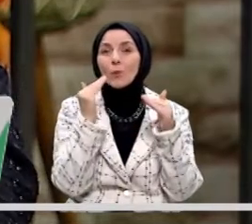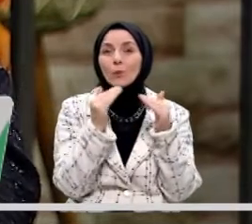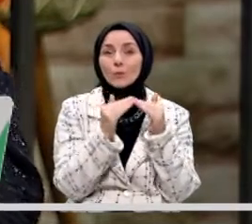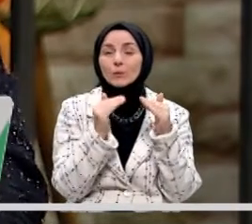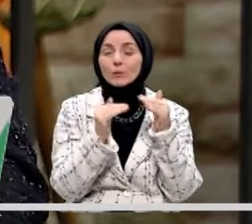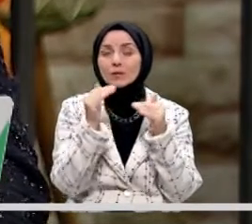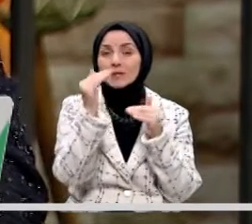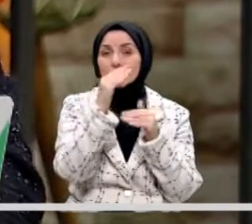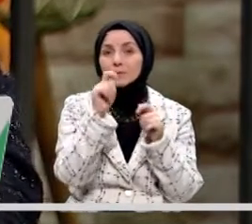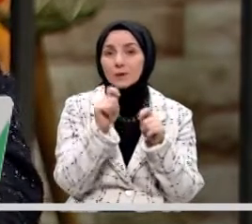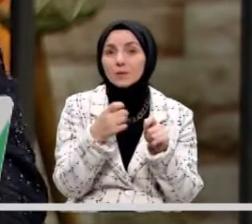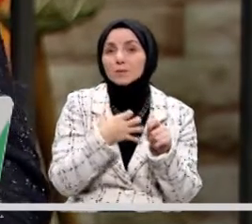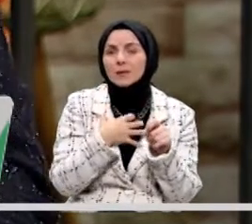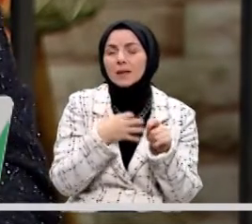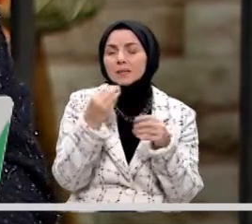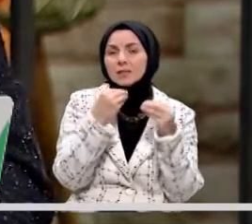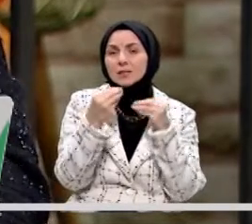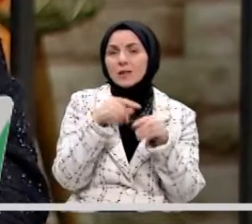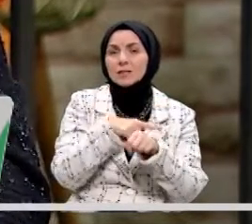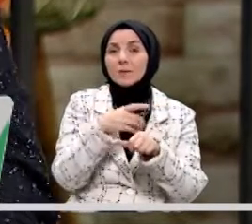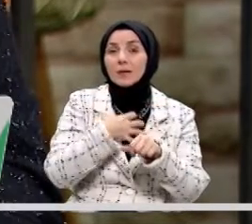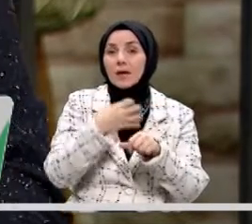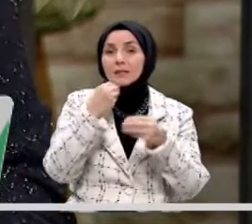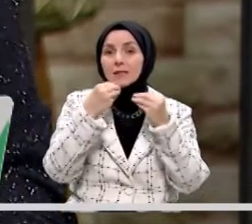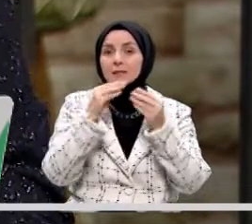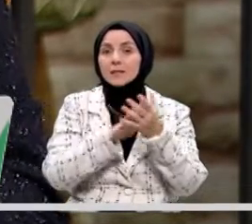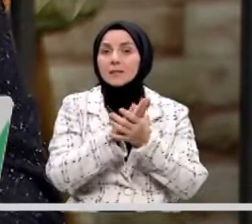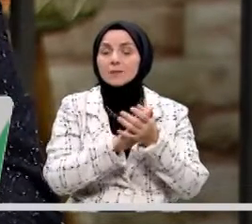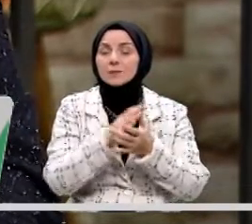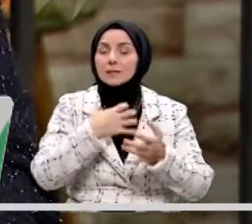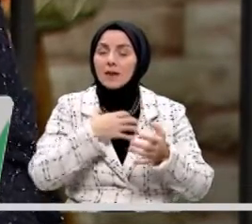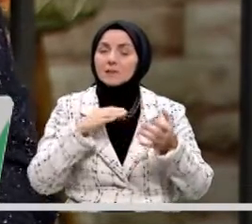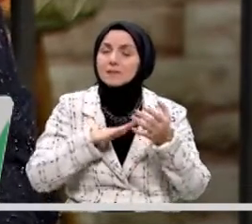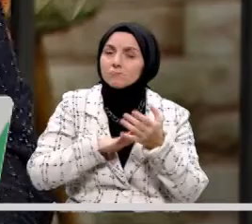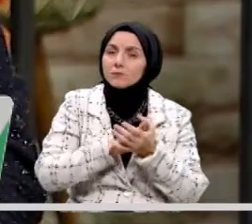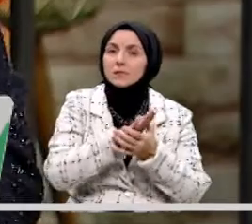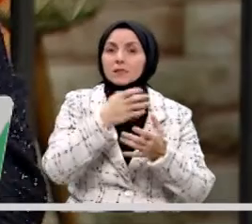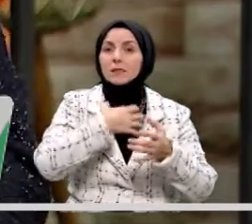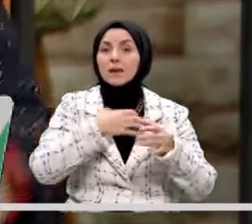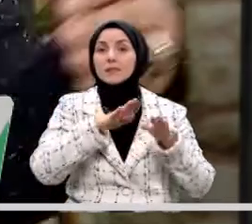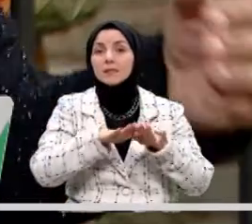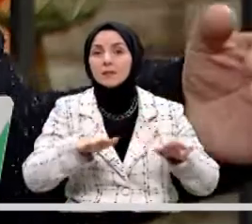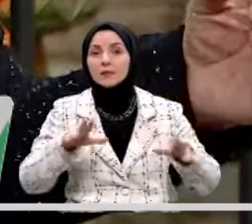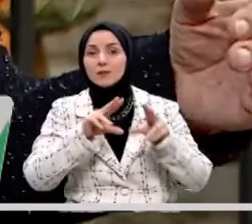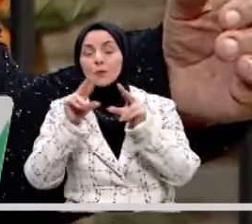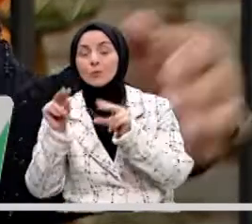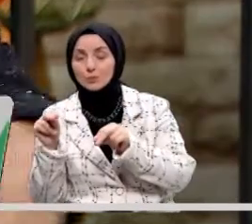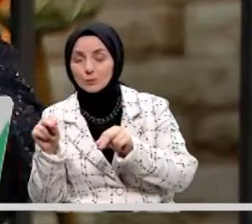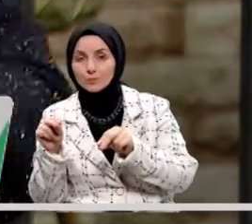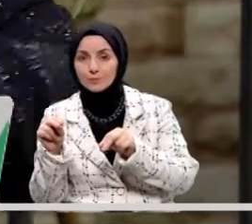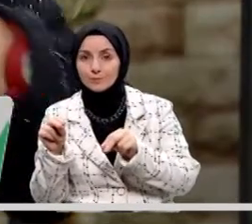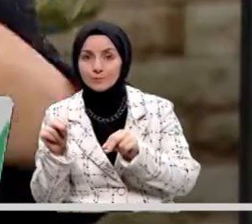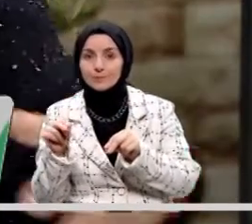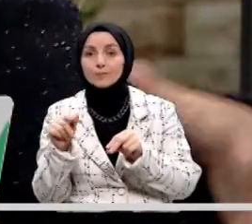bir şey istemiyoruz kendi yiyecek yaşadığı yesin ayakkabısını kendisi giysin kendi yatağında asıl problem Şimdi siz benim kızımsınız